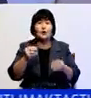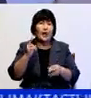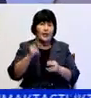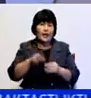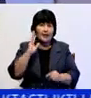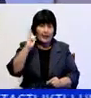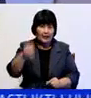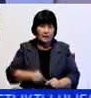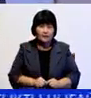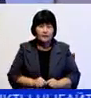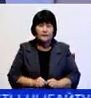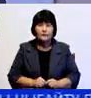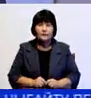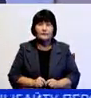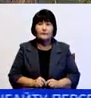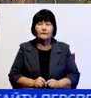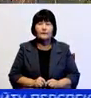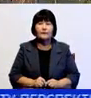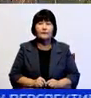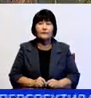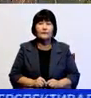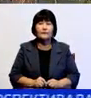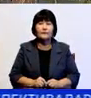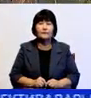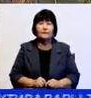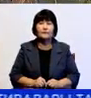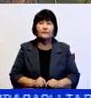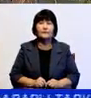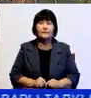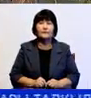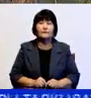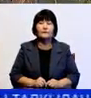Елжас Әбілда, Айбек Қаржаубай, Төрехан Қожахметов, Қызылорда телеарнасы, Қазалы ауданынан.